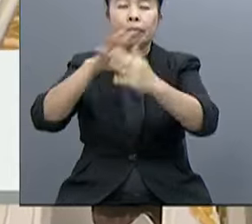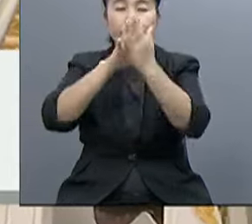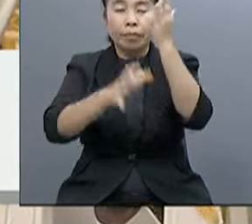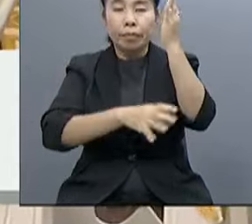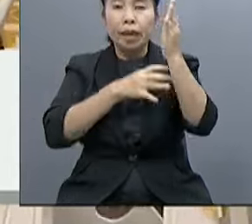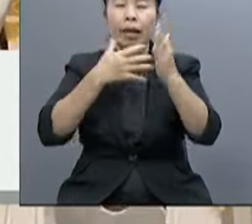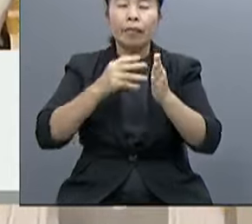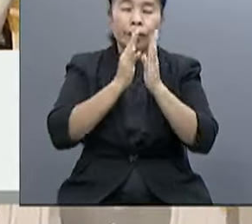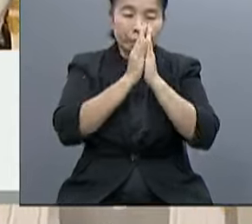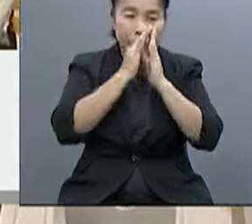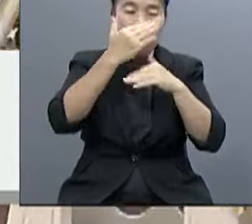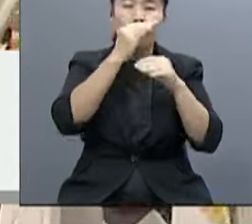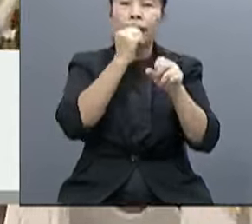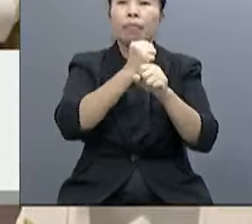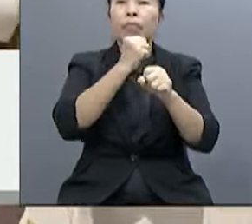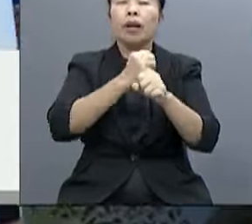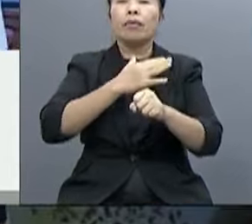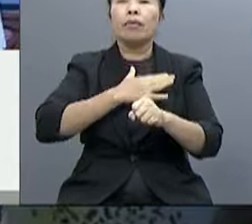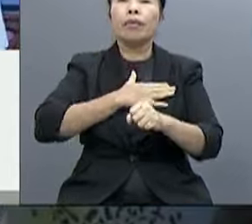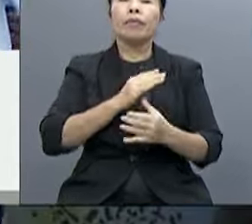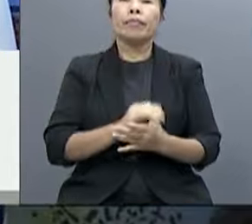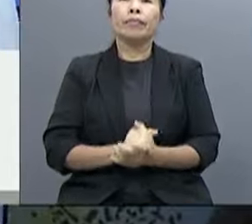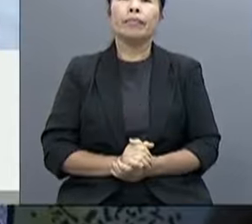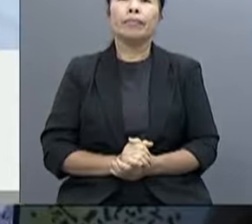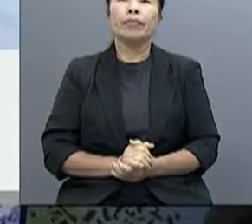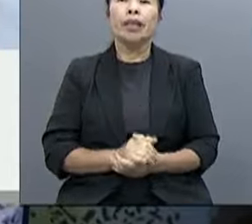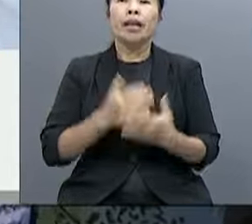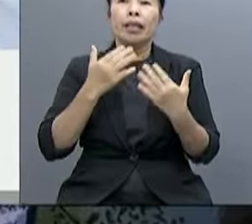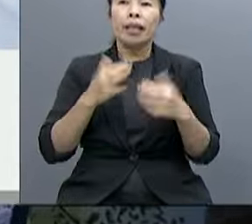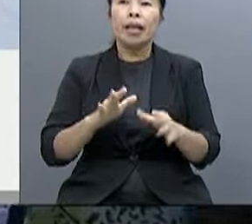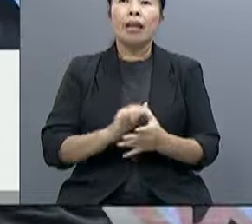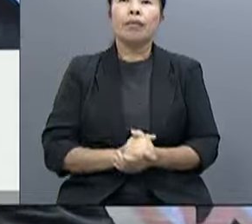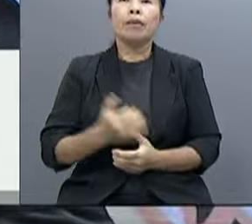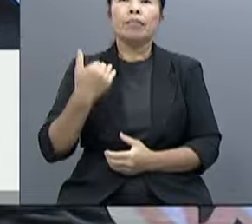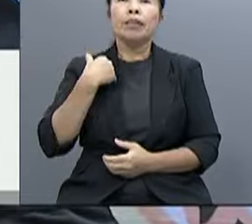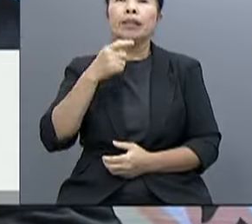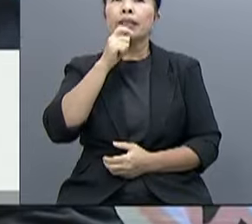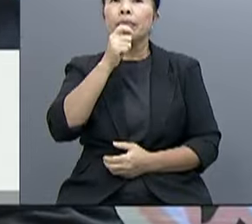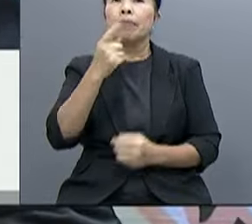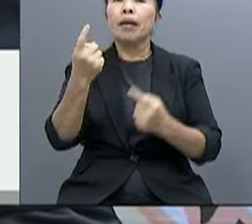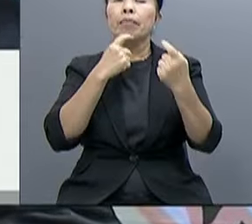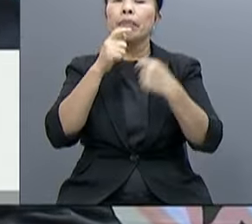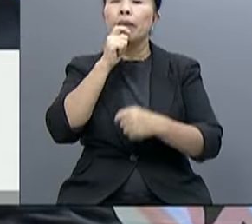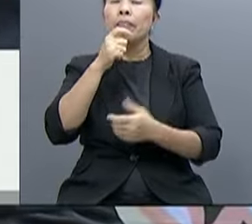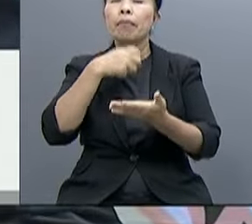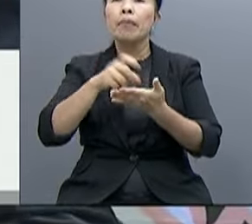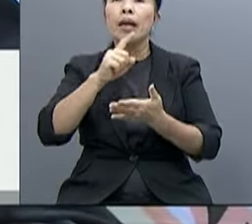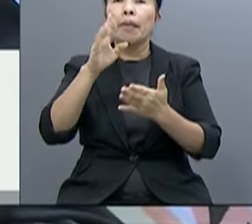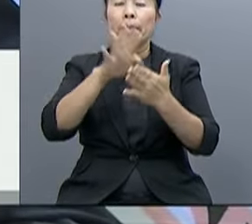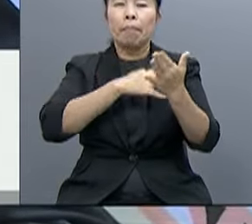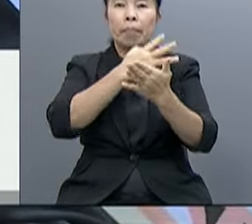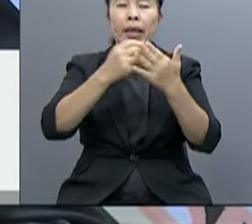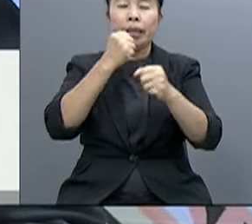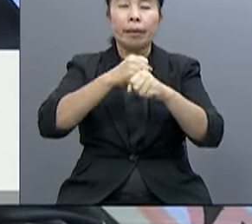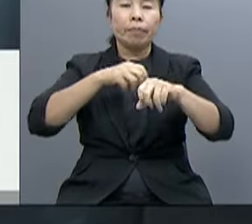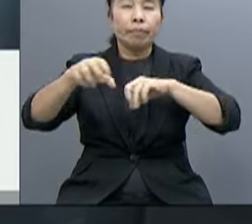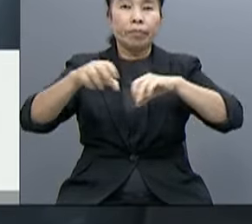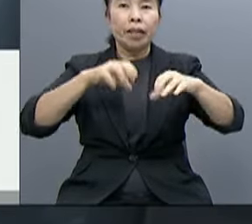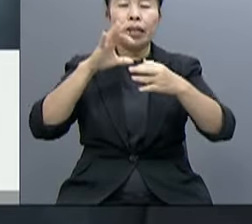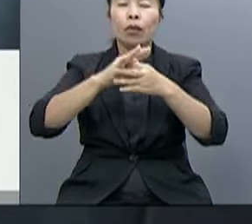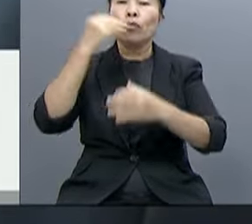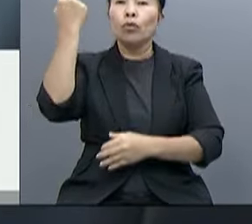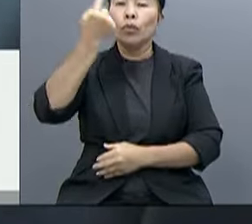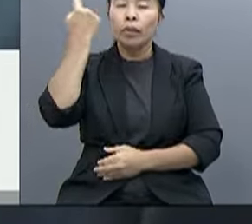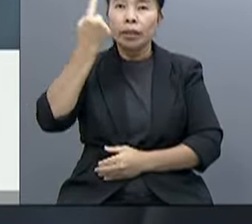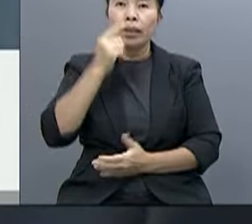ที่ห้องทำงานรัฐมนตรีหลังจากนั้นนะคะได้ให้สัมภาษณ์กับสื่อมวลชนค่ะเกี่ยวกับแผนการขับเคลื่อนนโยบายด้านการท่องเที่ยว